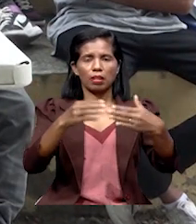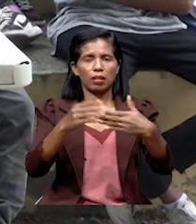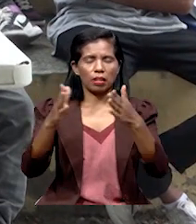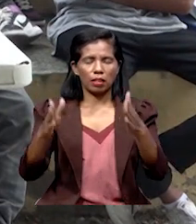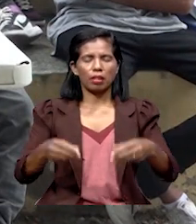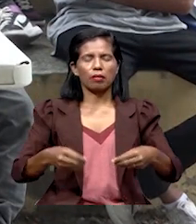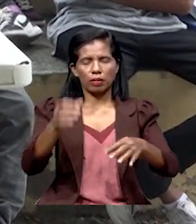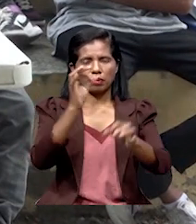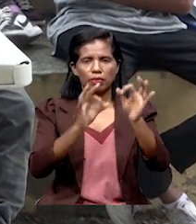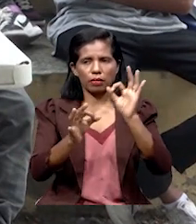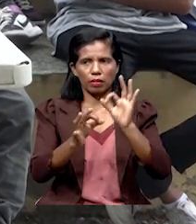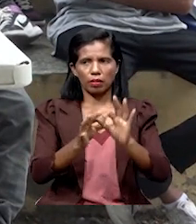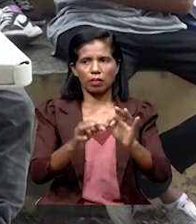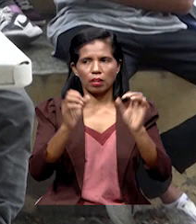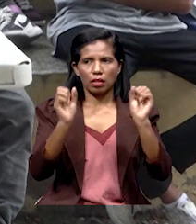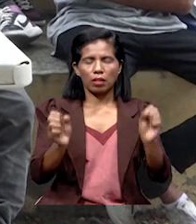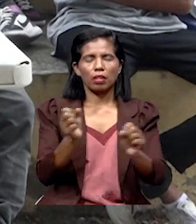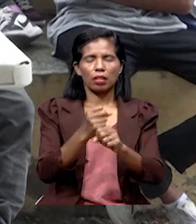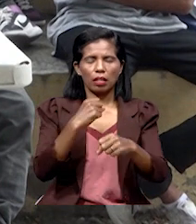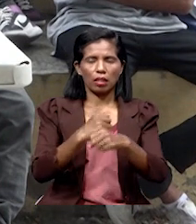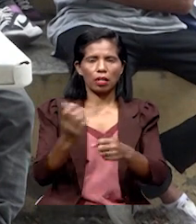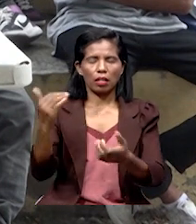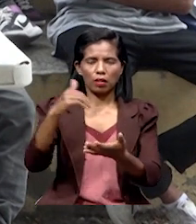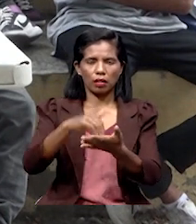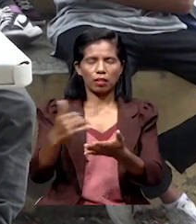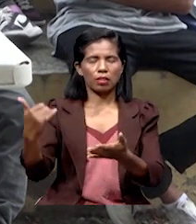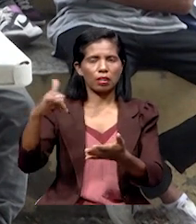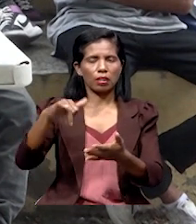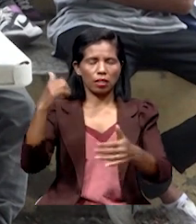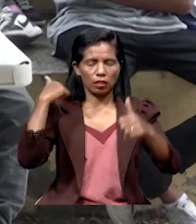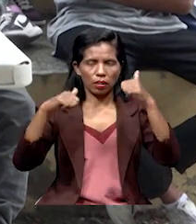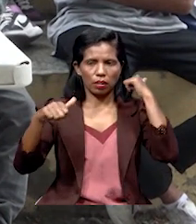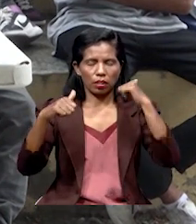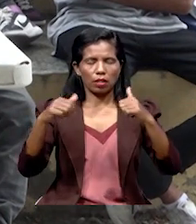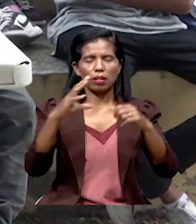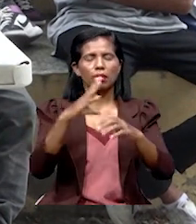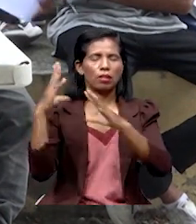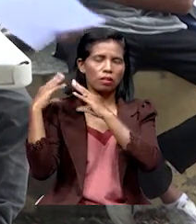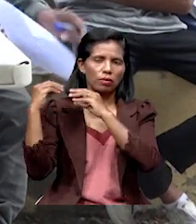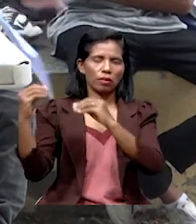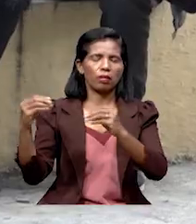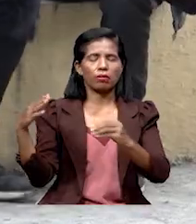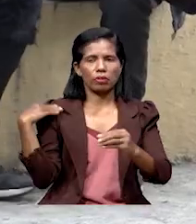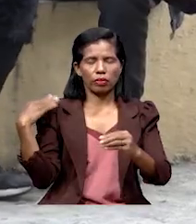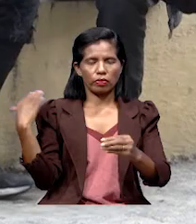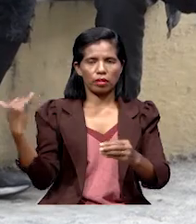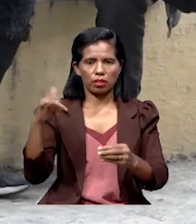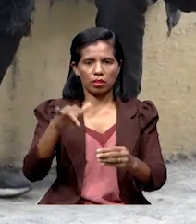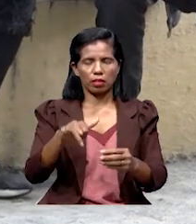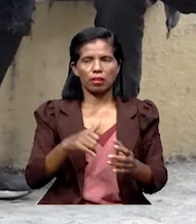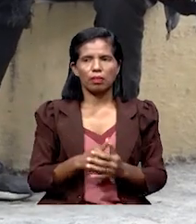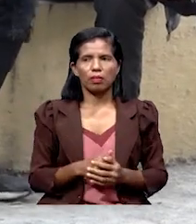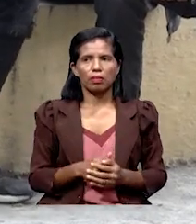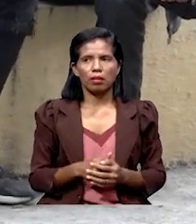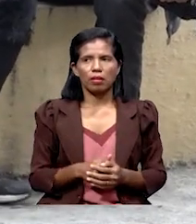atores ekonomikus, hodi halau fila fali sirani aktividari, no esperanza ba gerasaun fong. Ia sorin